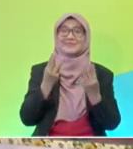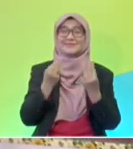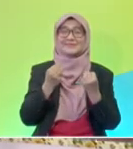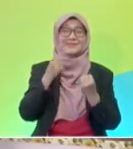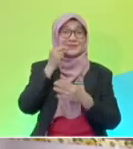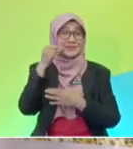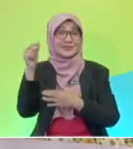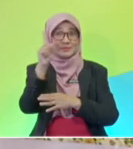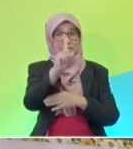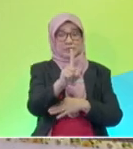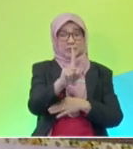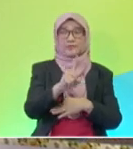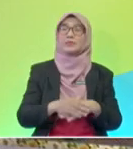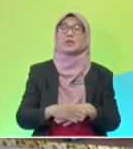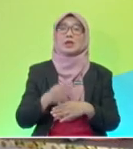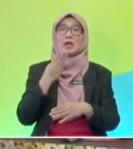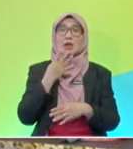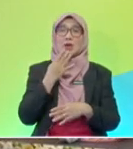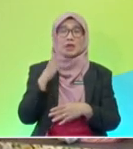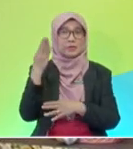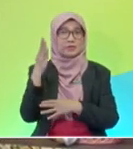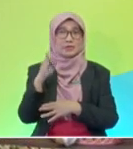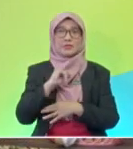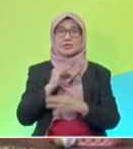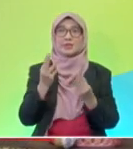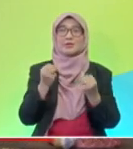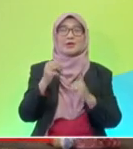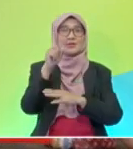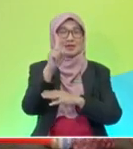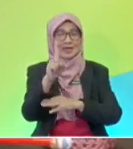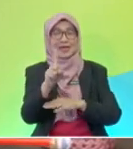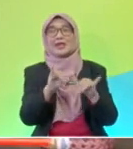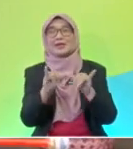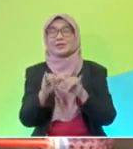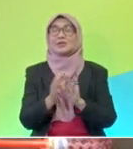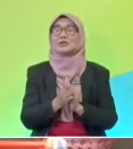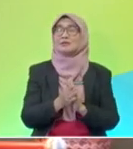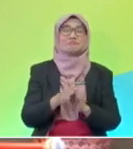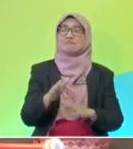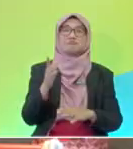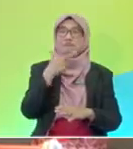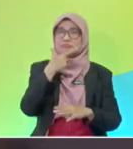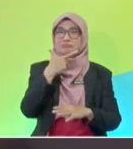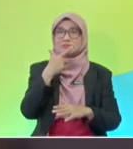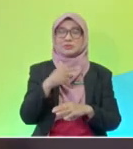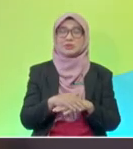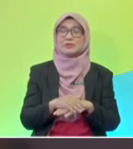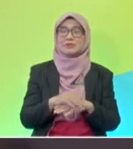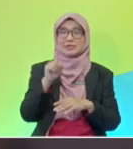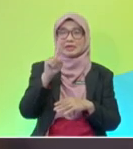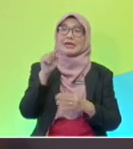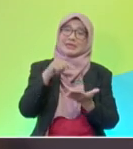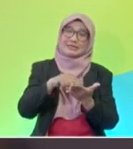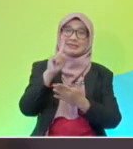satu yang Wara biru ni Saya nak satu juga yang ni Saya tak jadi ambil Oke dah Kakak Ni a boleh ini a